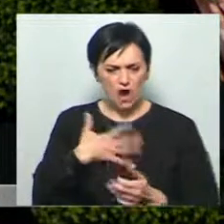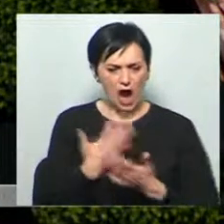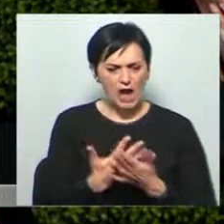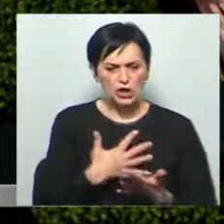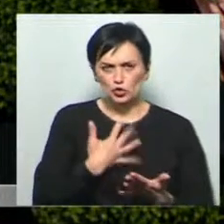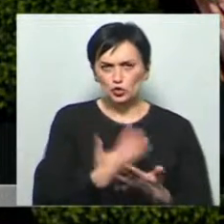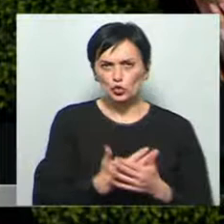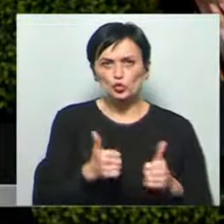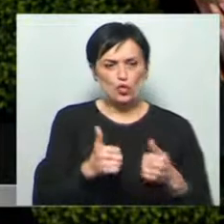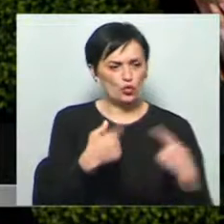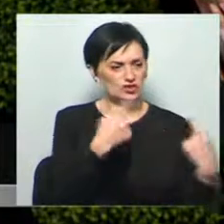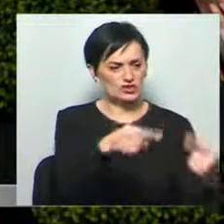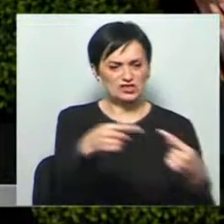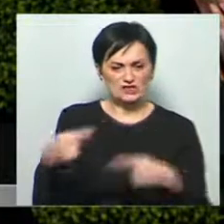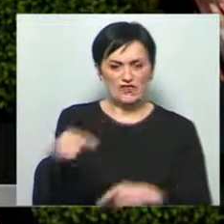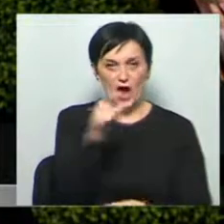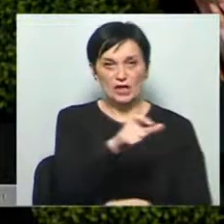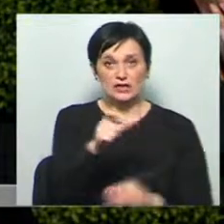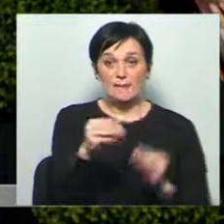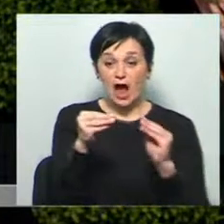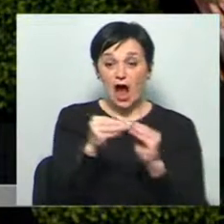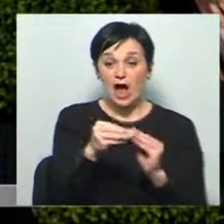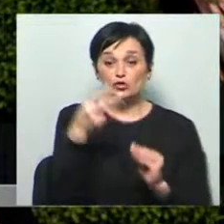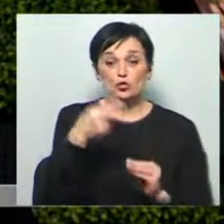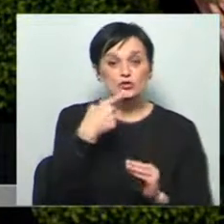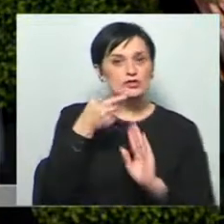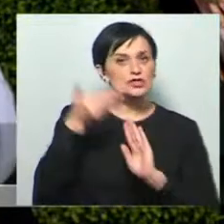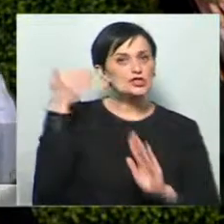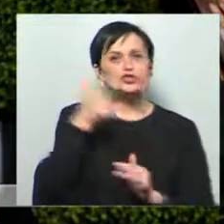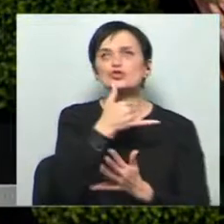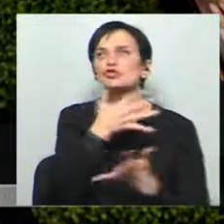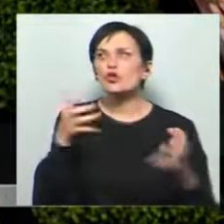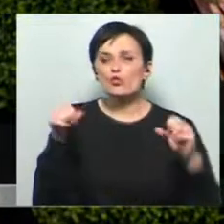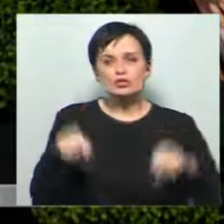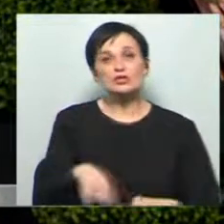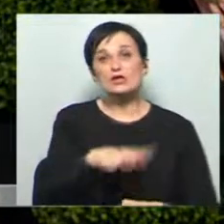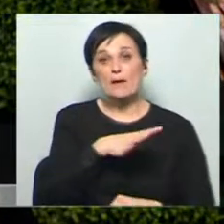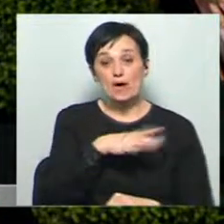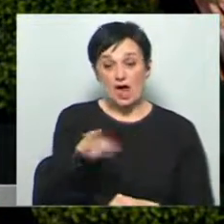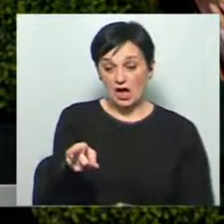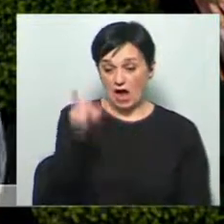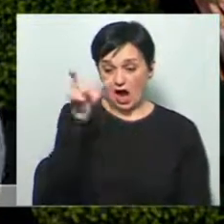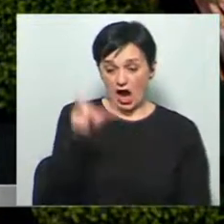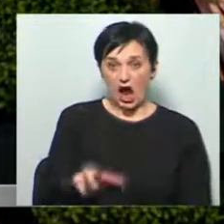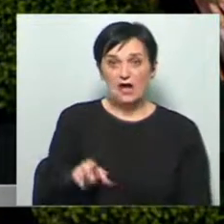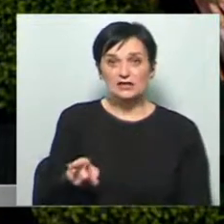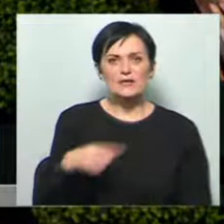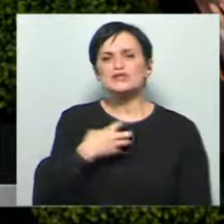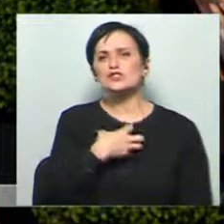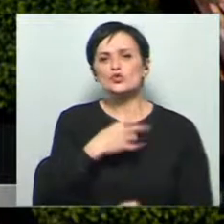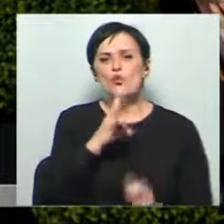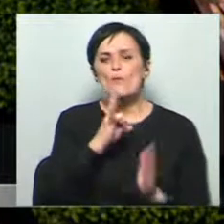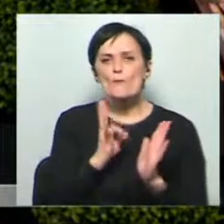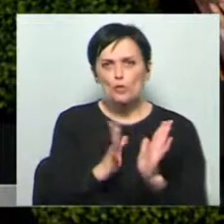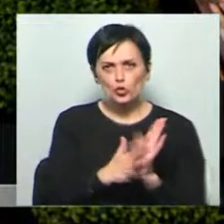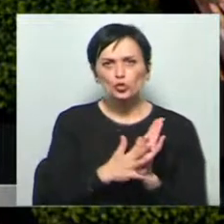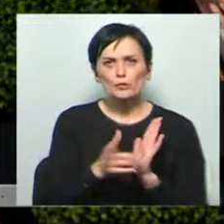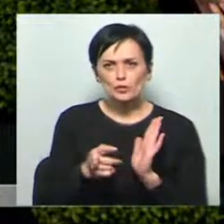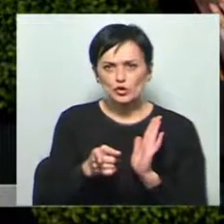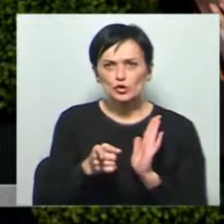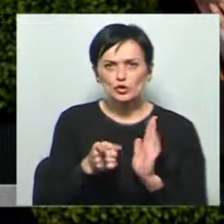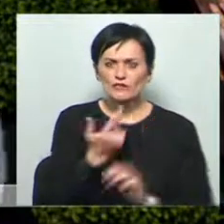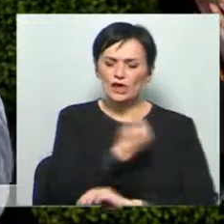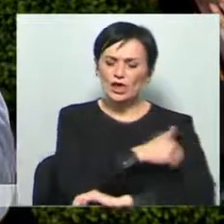როგორც სხვა ადამიანი. 10-20 წლის წინ ეს შეუძლებელი იყო და ეს ადამიანი ძირითადად მუდმივად